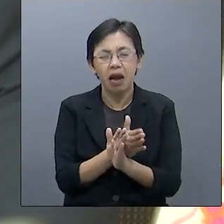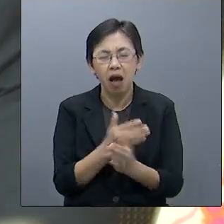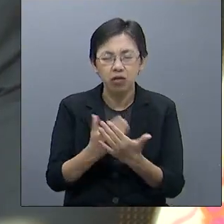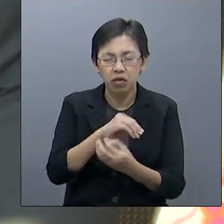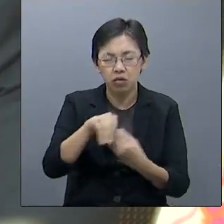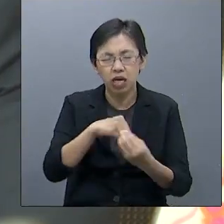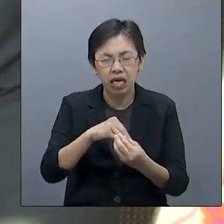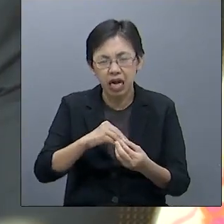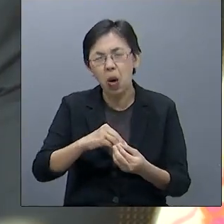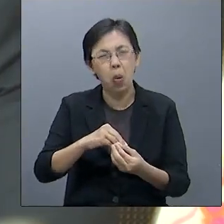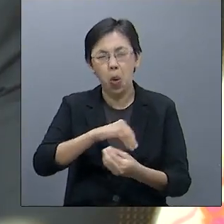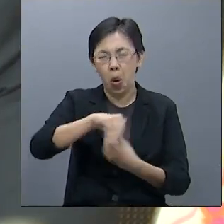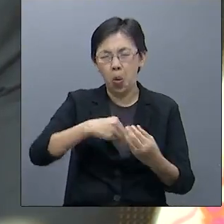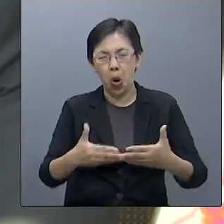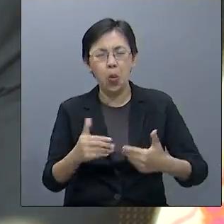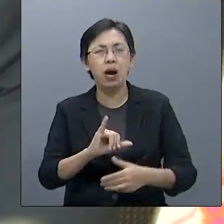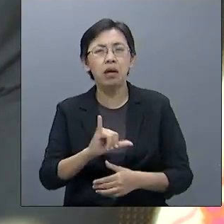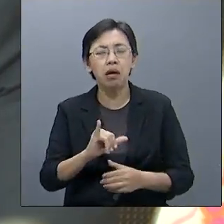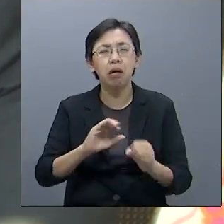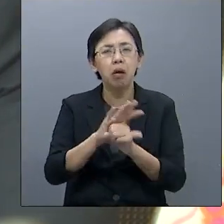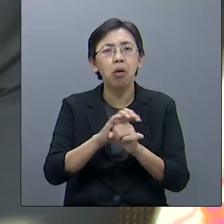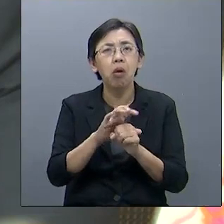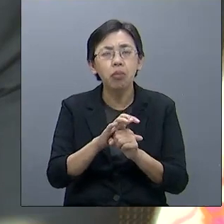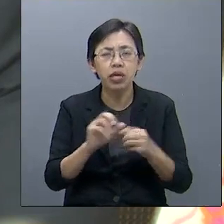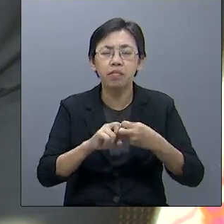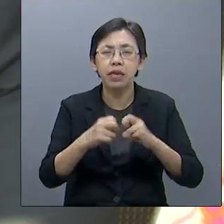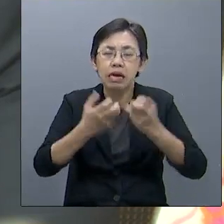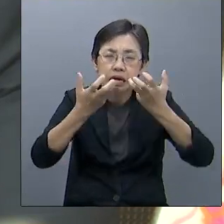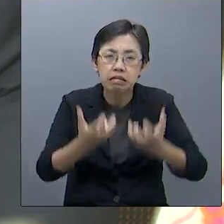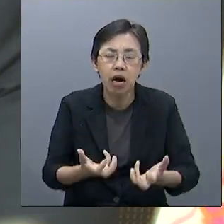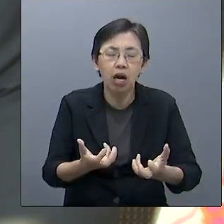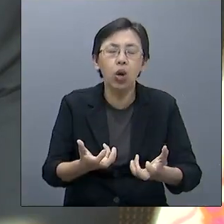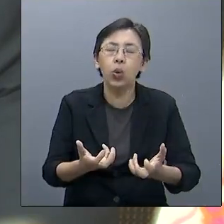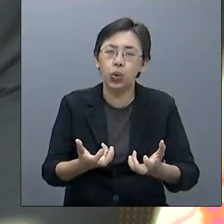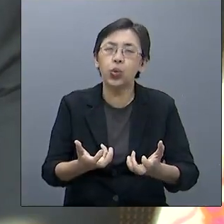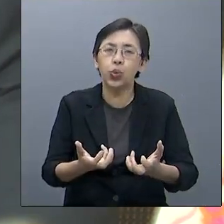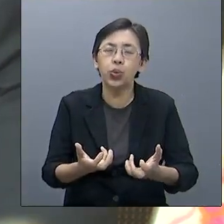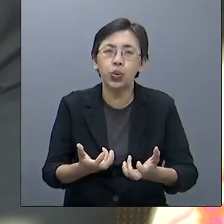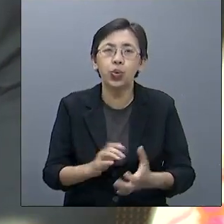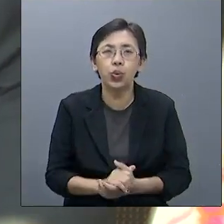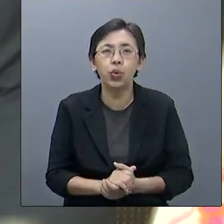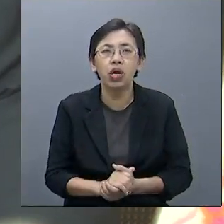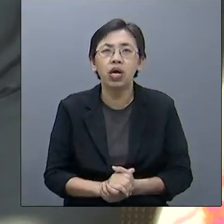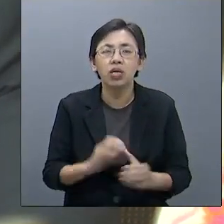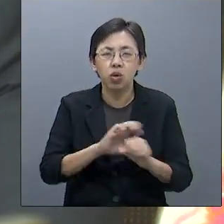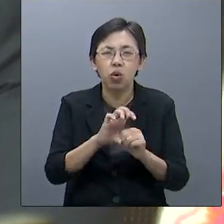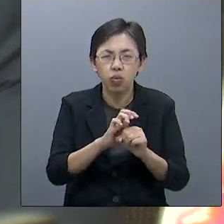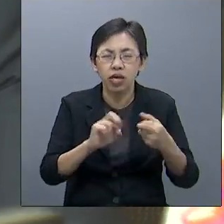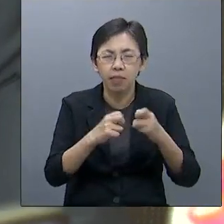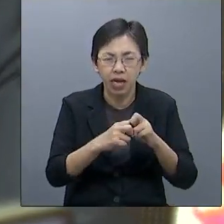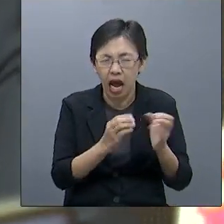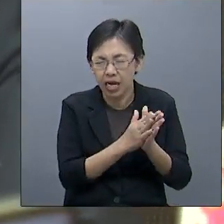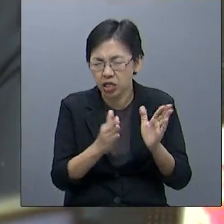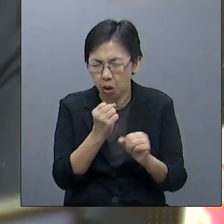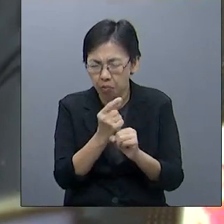าก็ต้องเรียนว่าในช่วงโควิดเนี่ยเป็นช่วงที่เขาประสบปัญหาค่อนข้างเยอะนะครับแล้วก็มีระยะเวลาในการประสบปัญหาค่อนข้างนาน